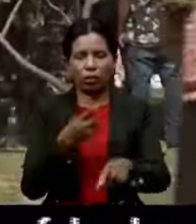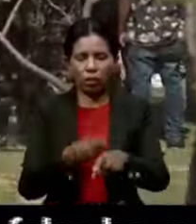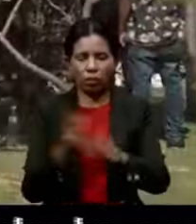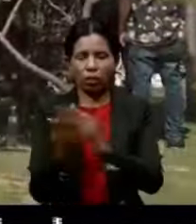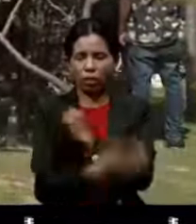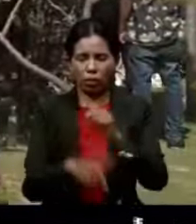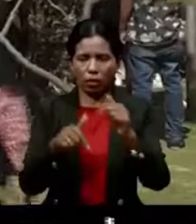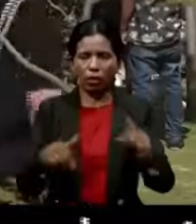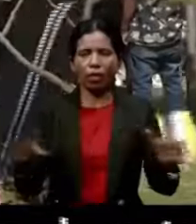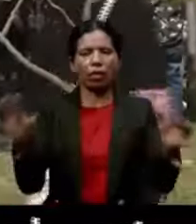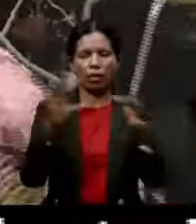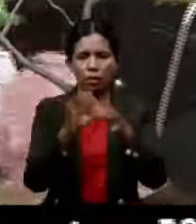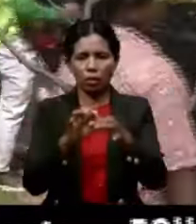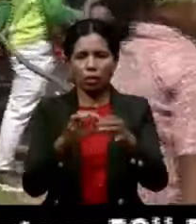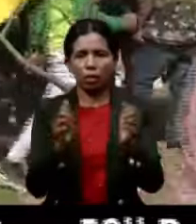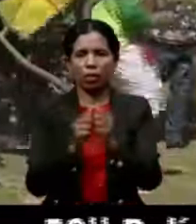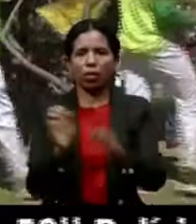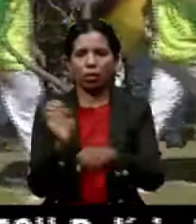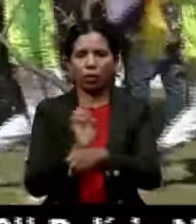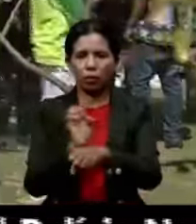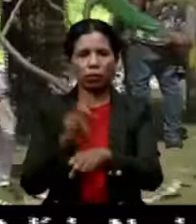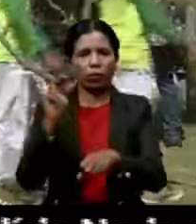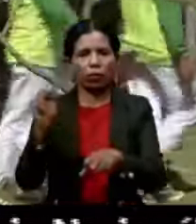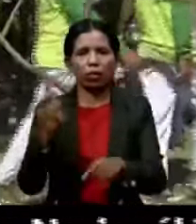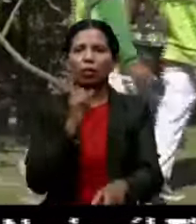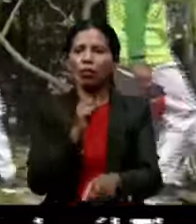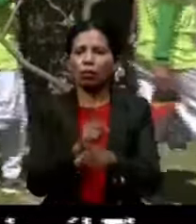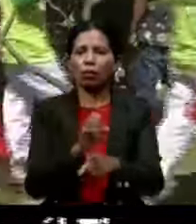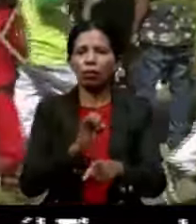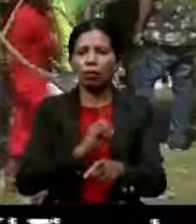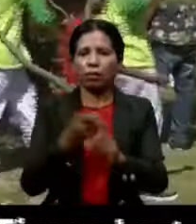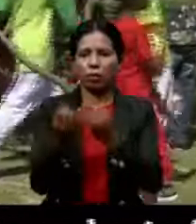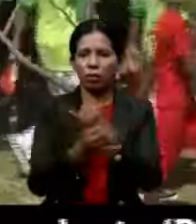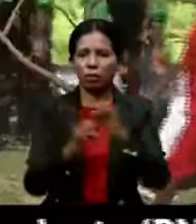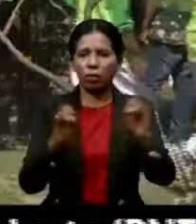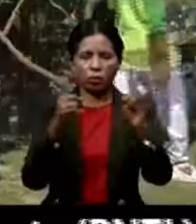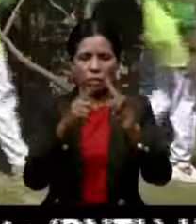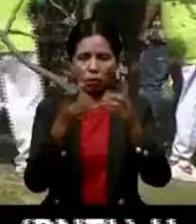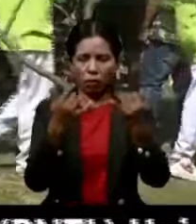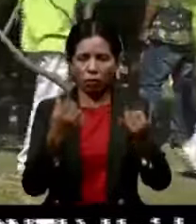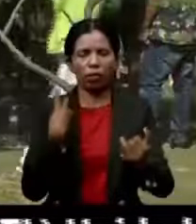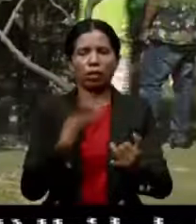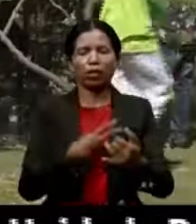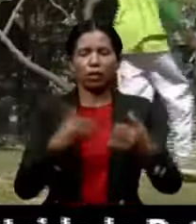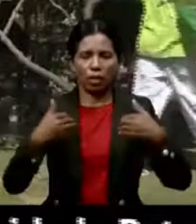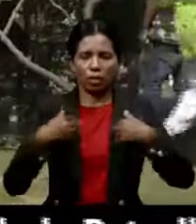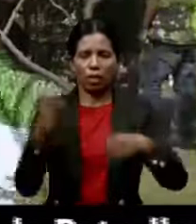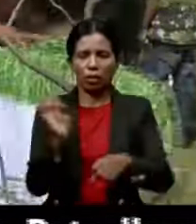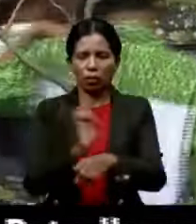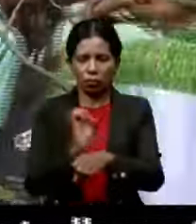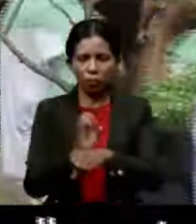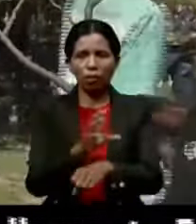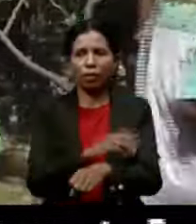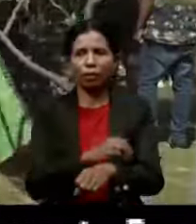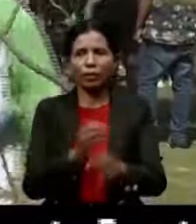railaran e liu liga ho aspecto económico nia los única ta haus en prensa agora e ta iha economia bem ka fluctuativo